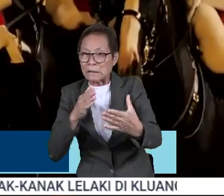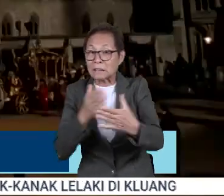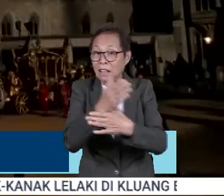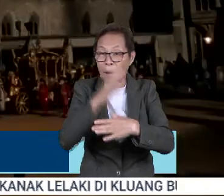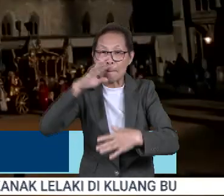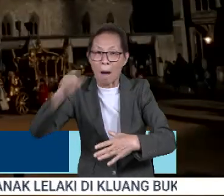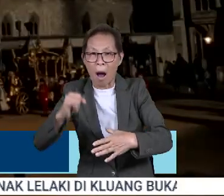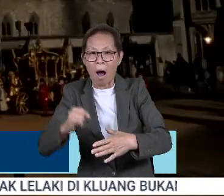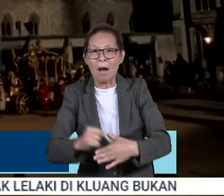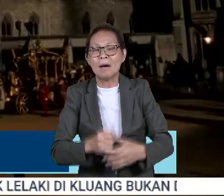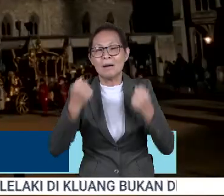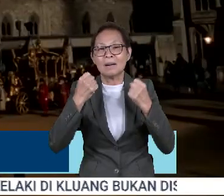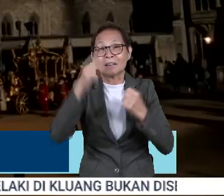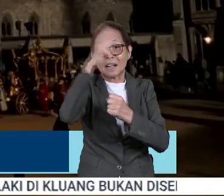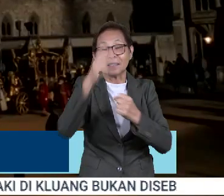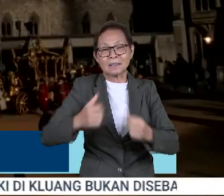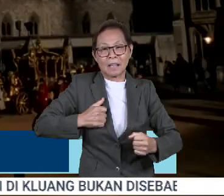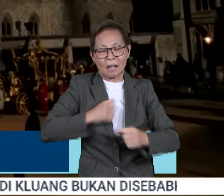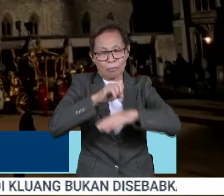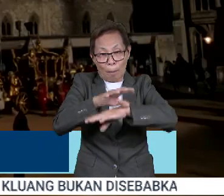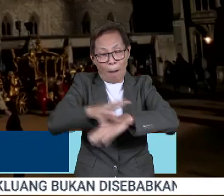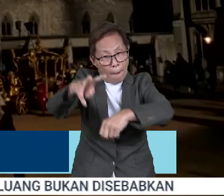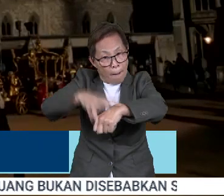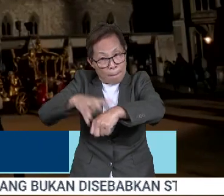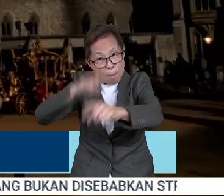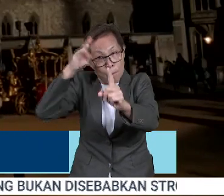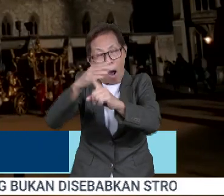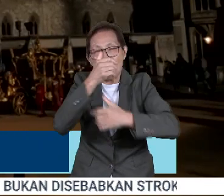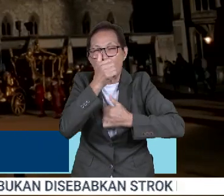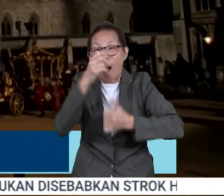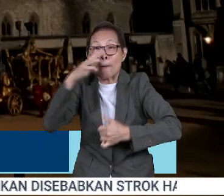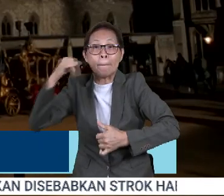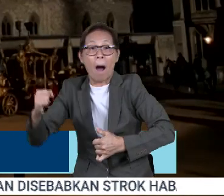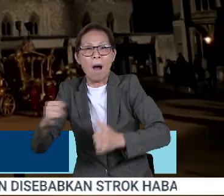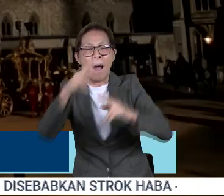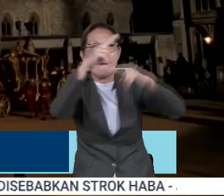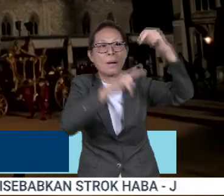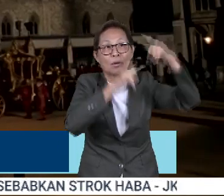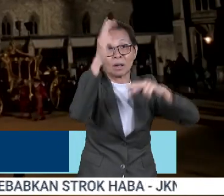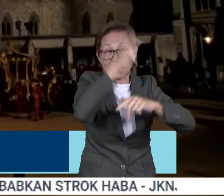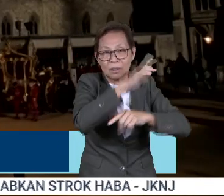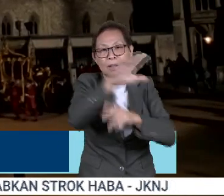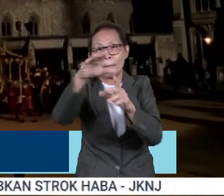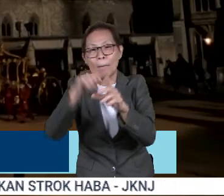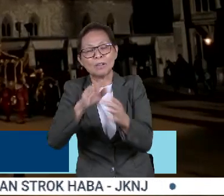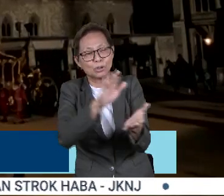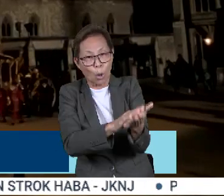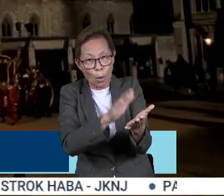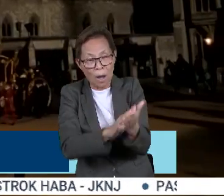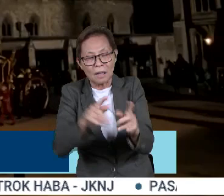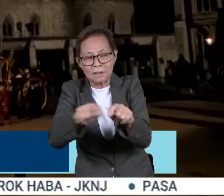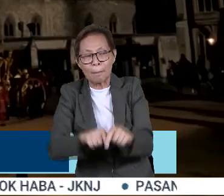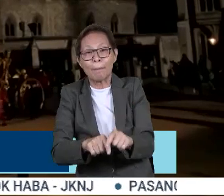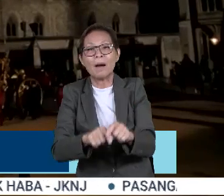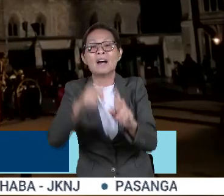perjalanan kerajaan Kanada beriambaran sasaran kegemaran peganas adalah bangunan kerajaan termasuk sekolah tempat